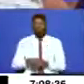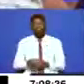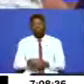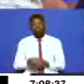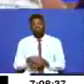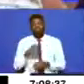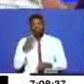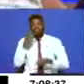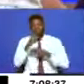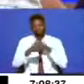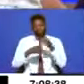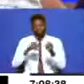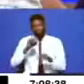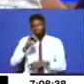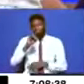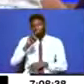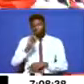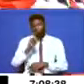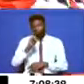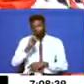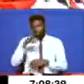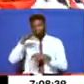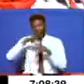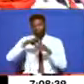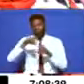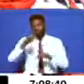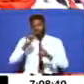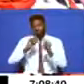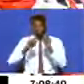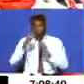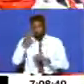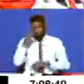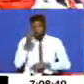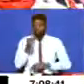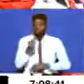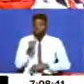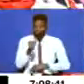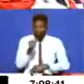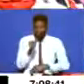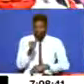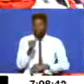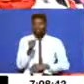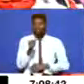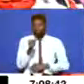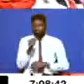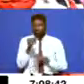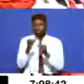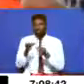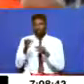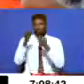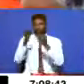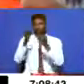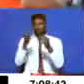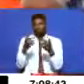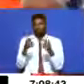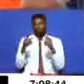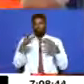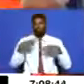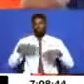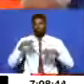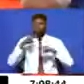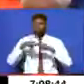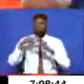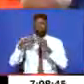cha ODM katika kaunti ya Kajiado iliahirishwa kutoa nafasi ya mazungumzo ya maelewano. Vijana wetu wa KANU wako